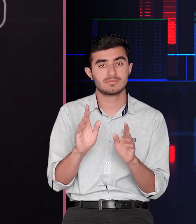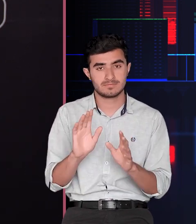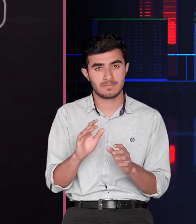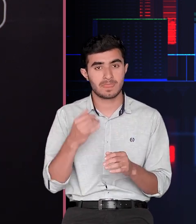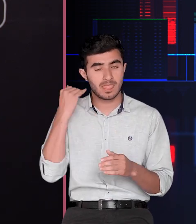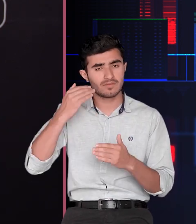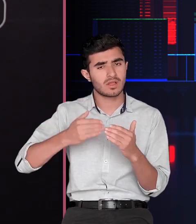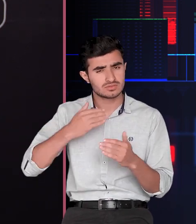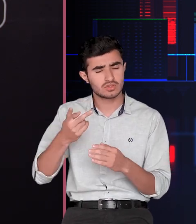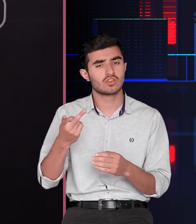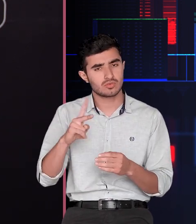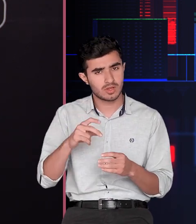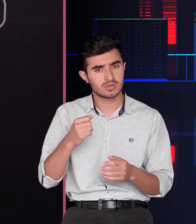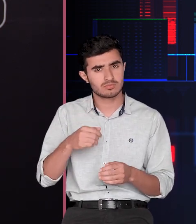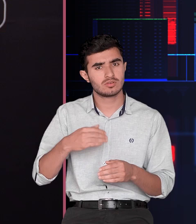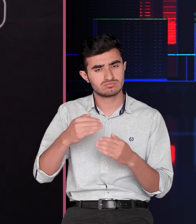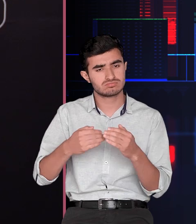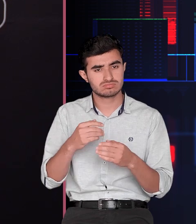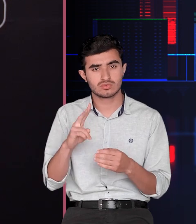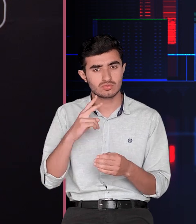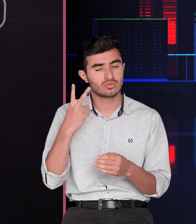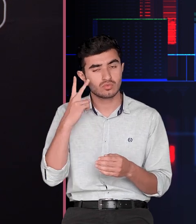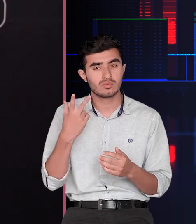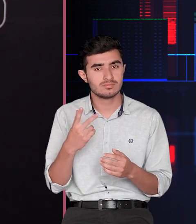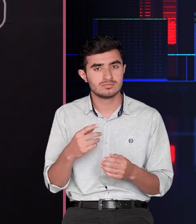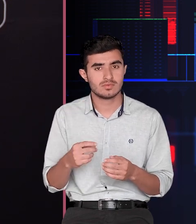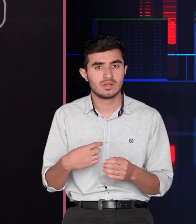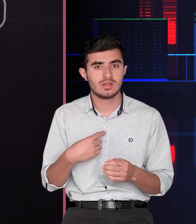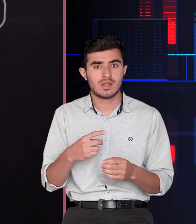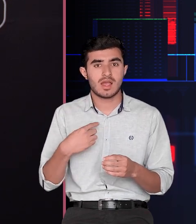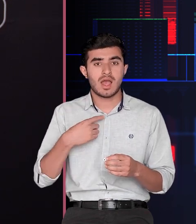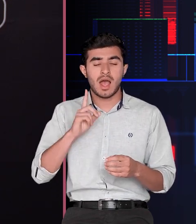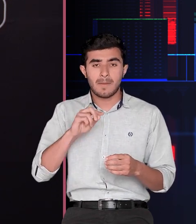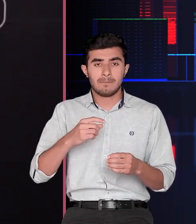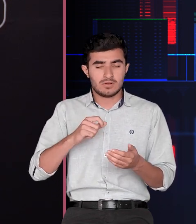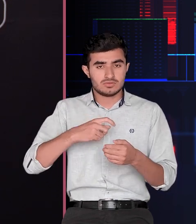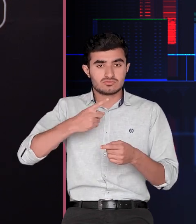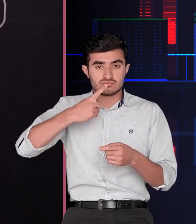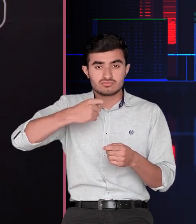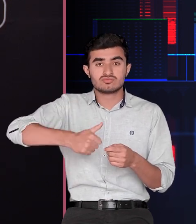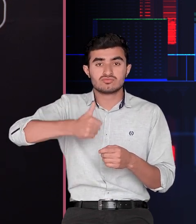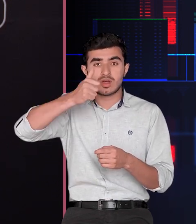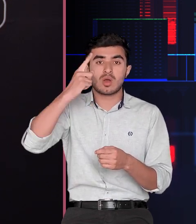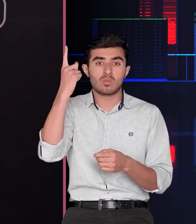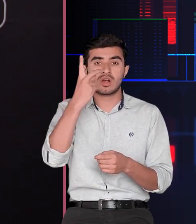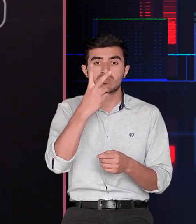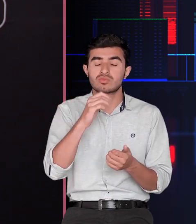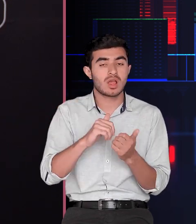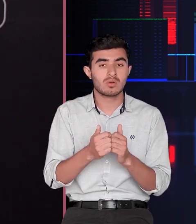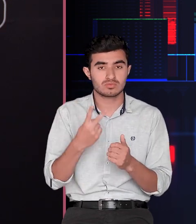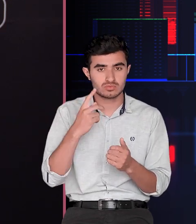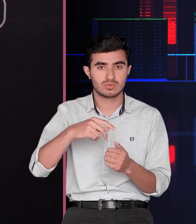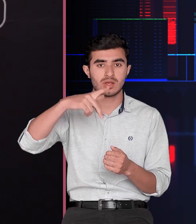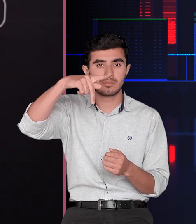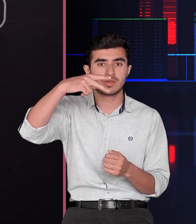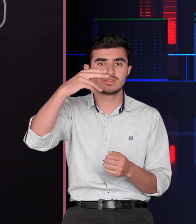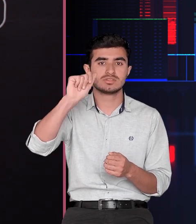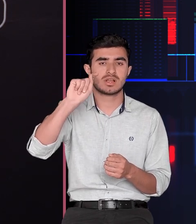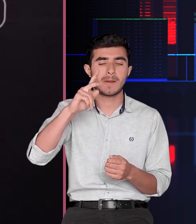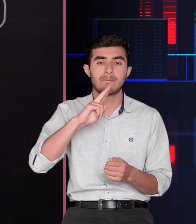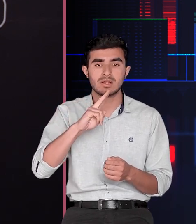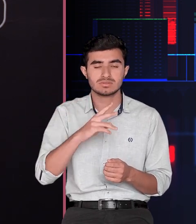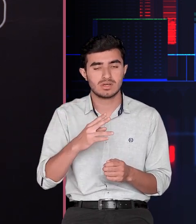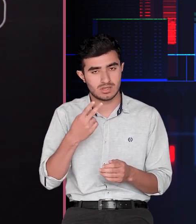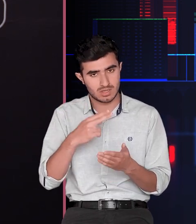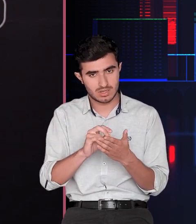पहले को हम फट्टा कहते हैं, दूसरे को आड़ी और आखिर में हम उसको तकरीबन आप कह लें 1/2 इंच पे ले जाते हैं, विच इज़ उसको हम